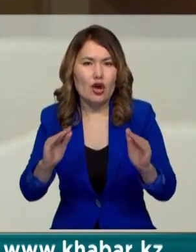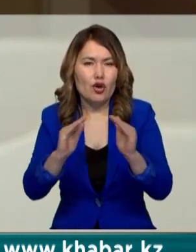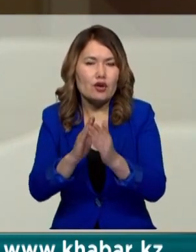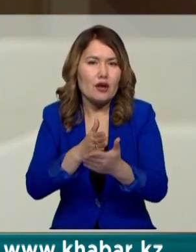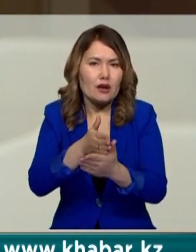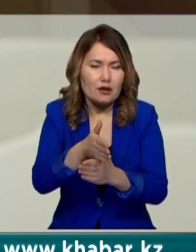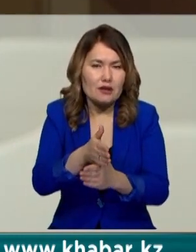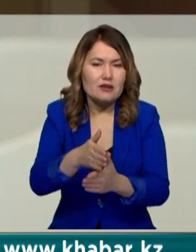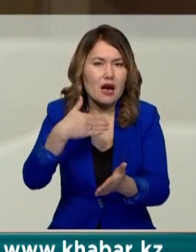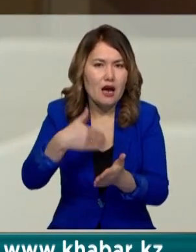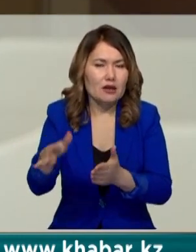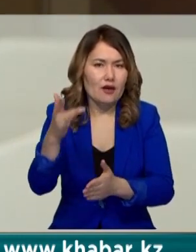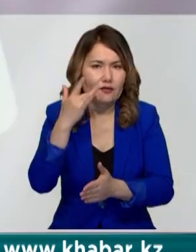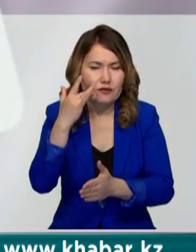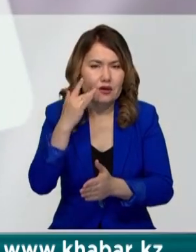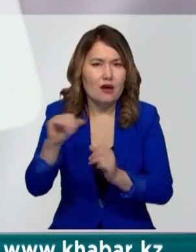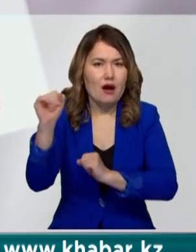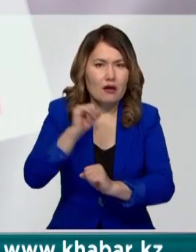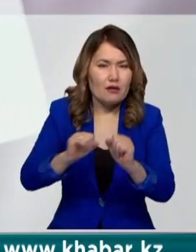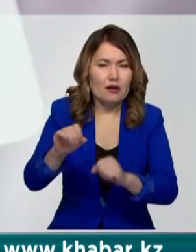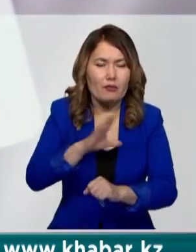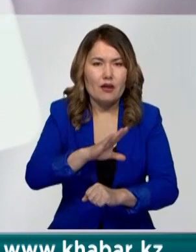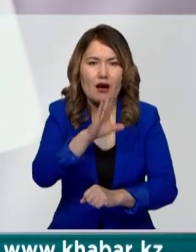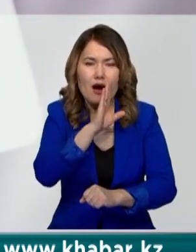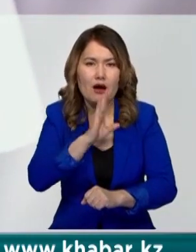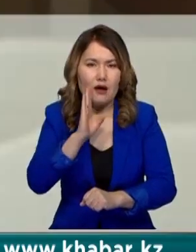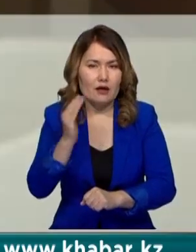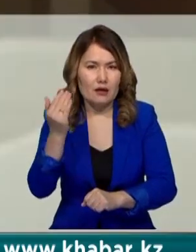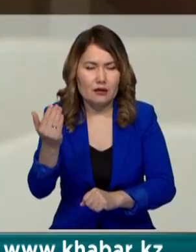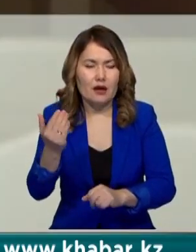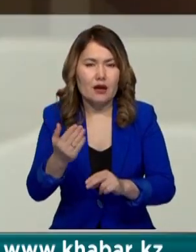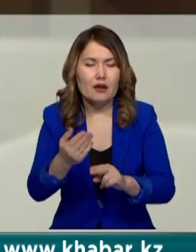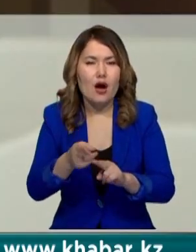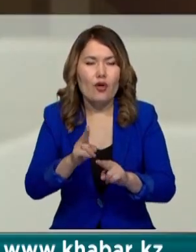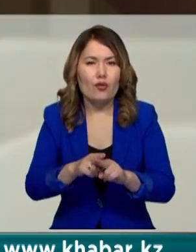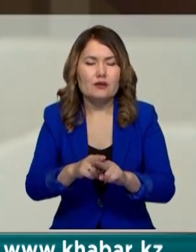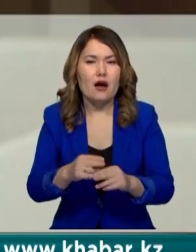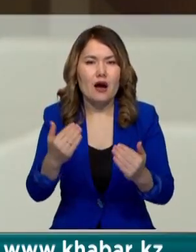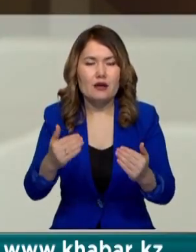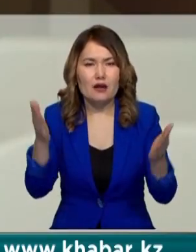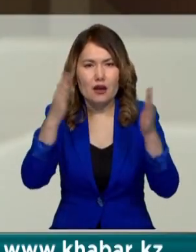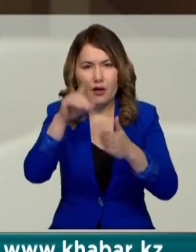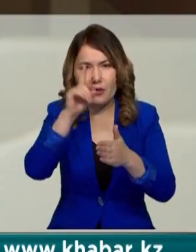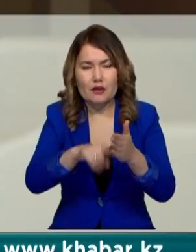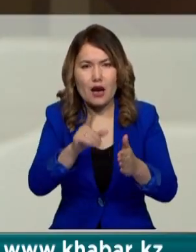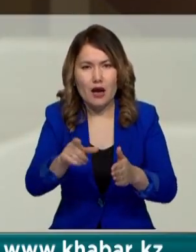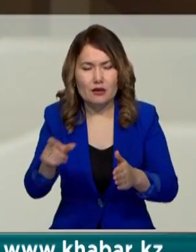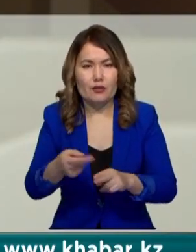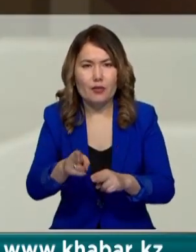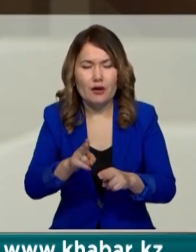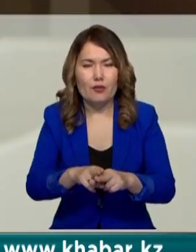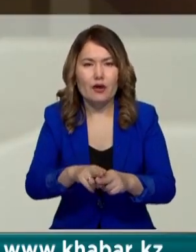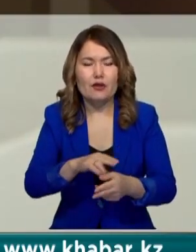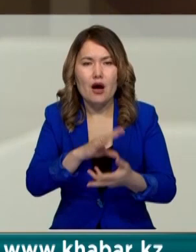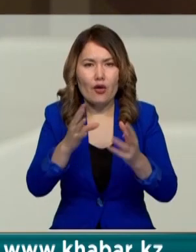қаратпай мейірбикелерден мүлдем бас тартқан. Енді қазір сол діни ағымдағы адамдар мүлдем өздерін